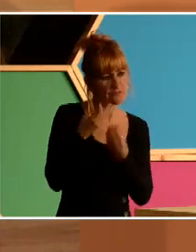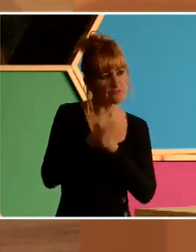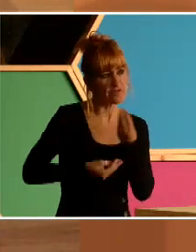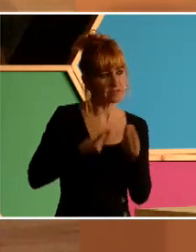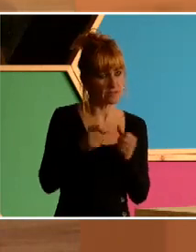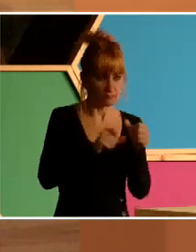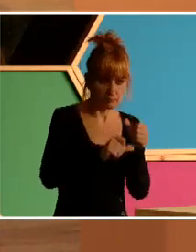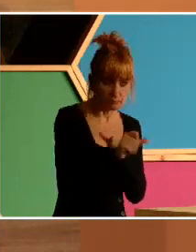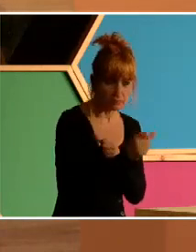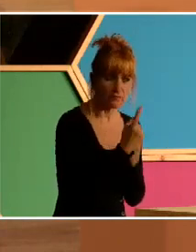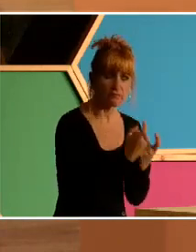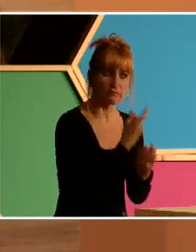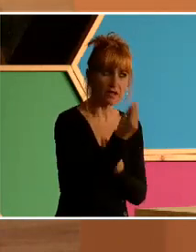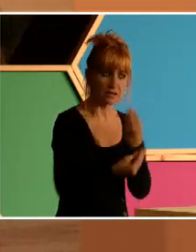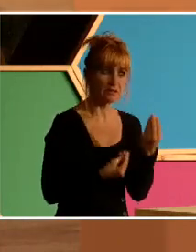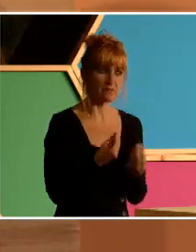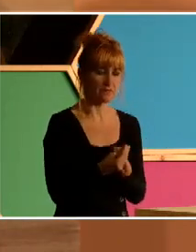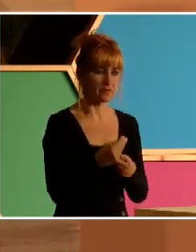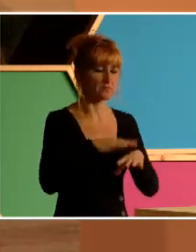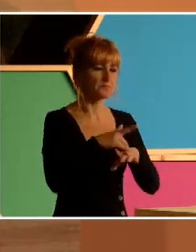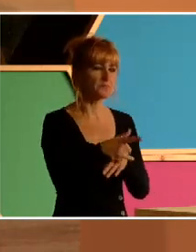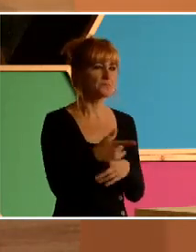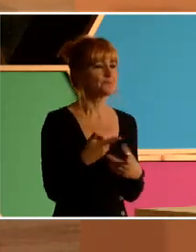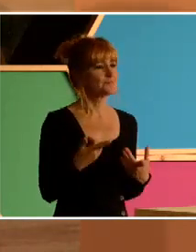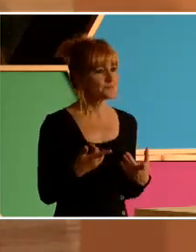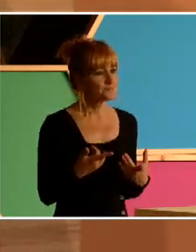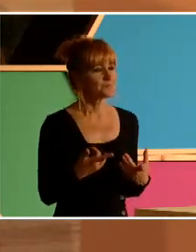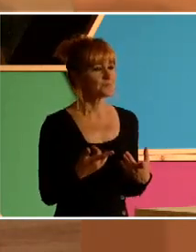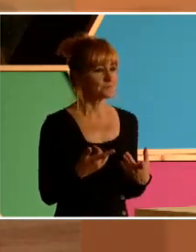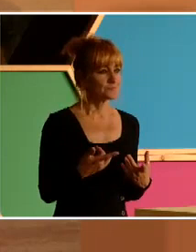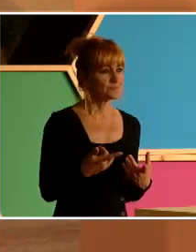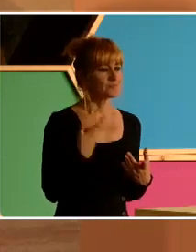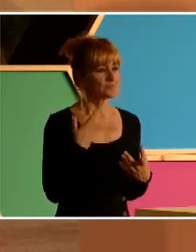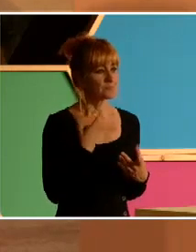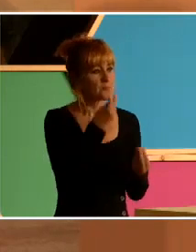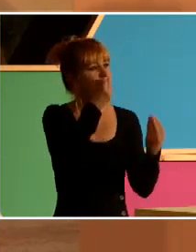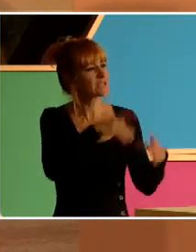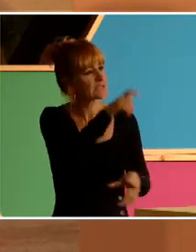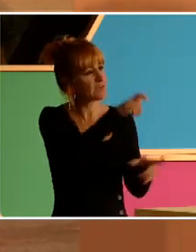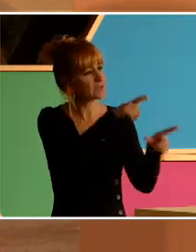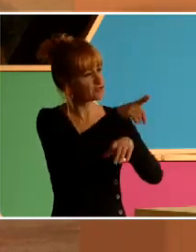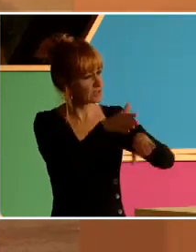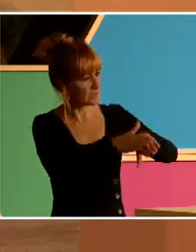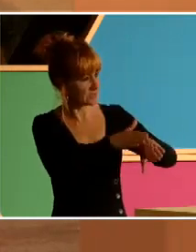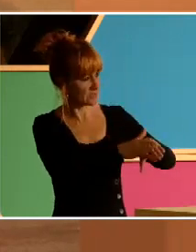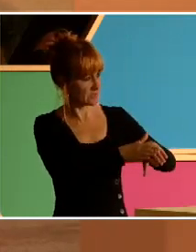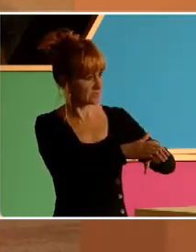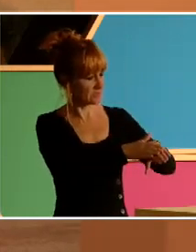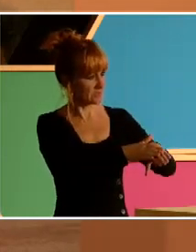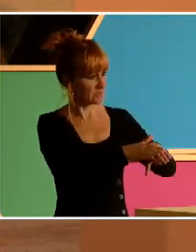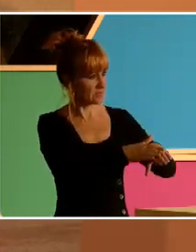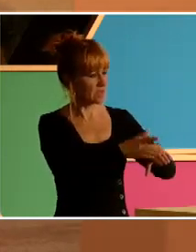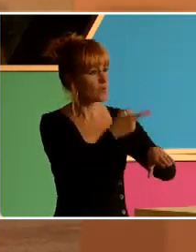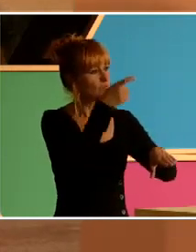hagin representants de formacions d'esquerres que en un moment tan complicat com aquest encara busquin més la divisió entre les